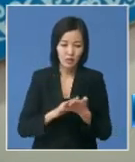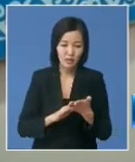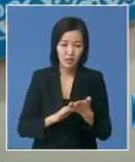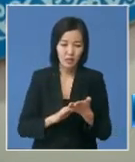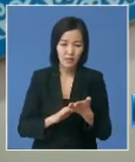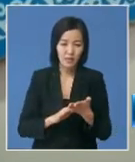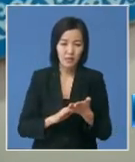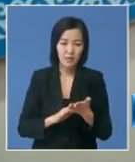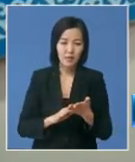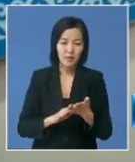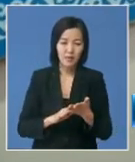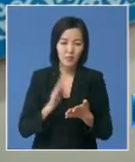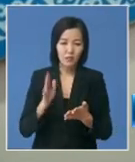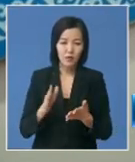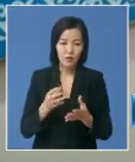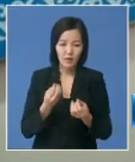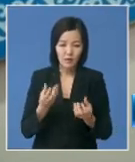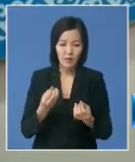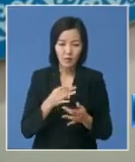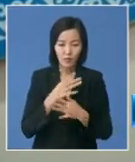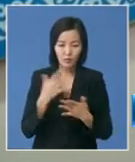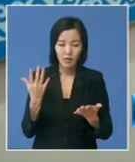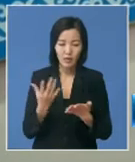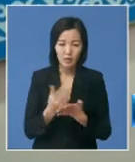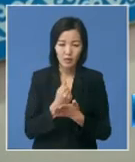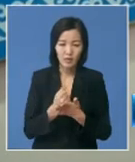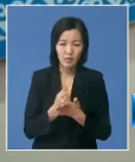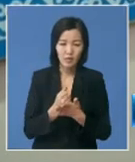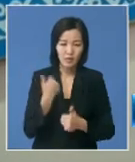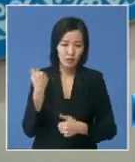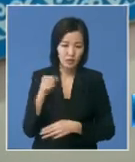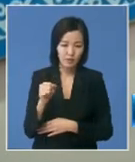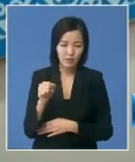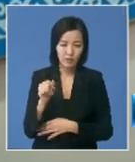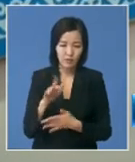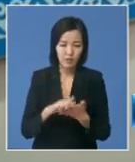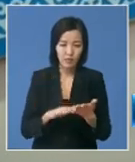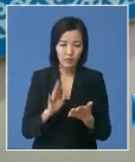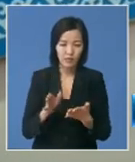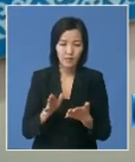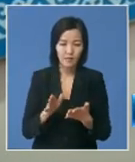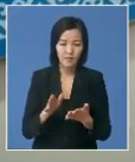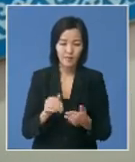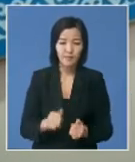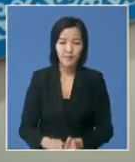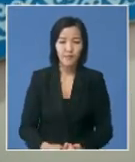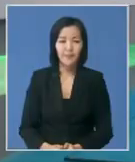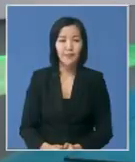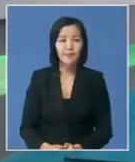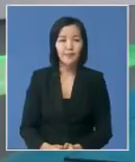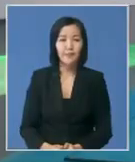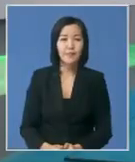біздер жетістікке жете береміз деп ойлаймын. Біздің білмегенімізді білдіріп отырады. бізге қолдау беріп отырады осы.